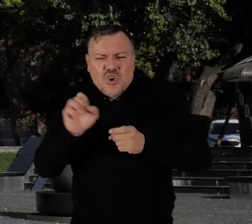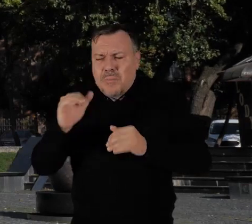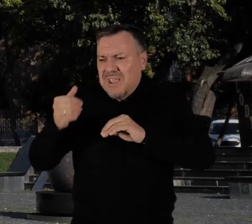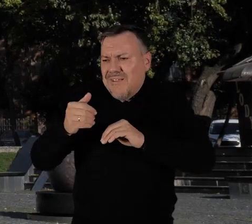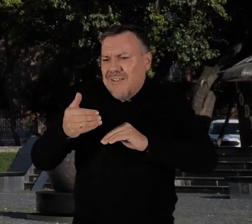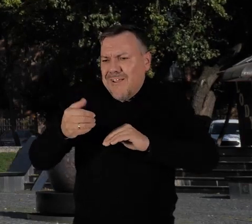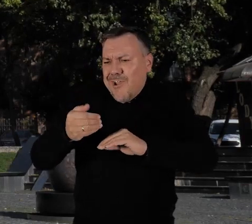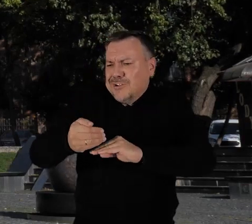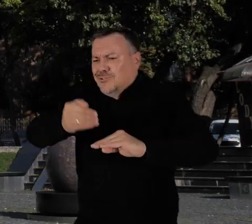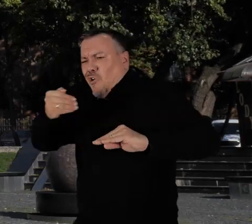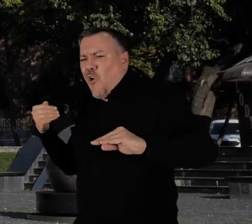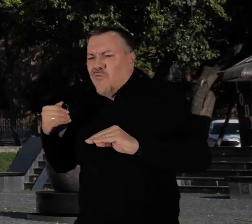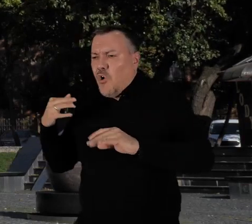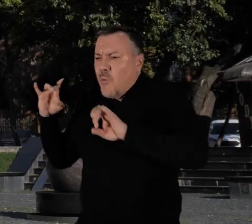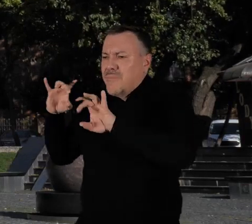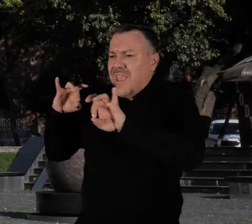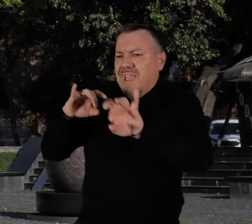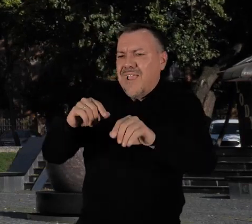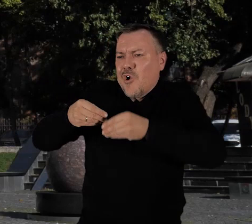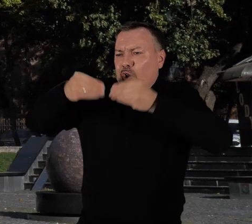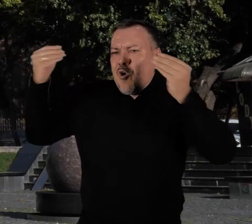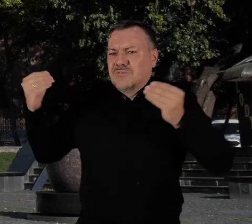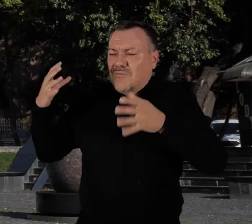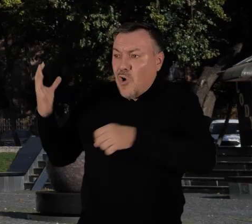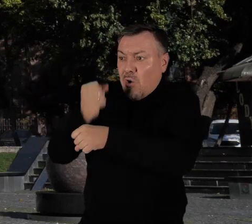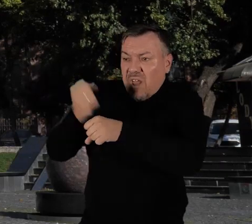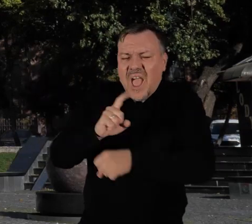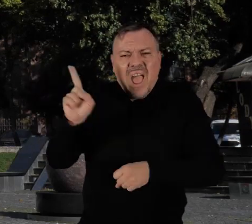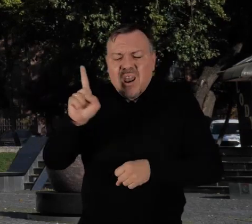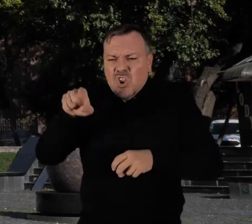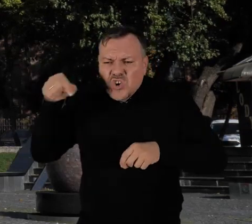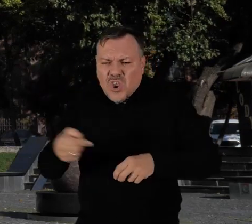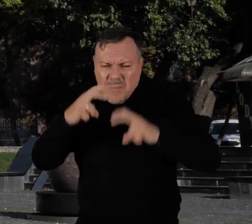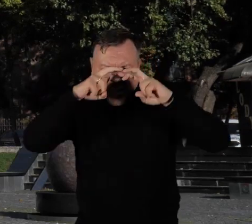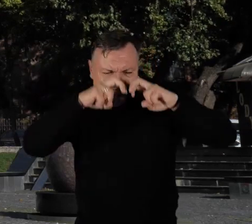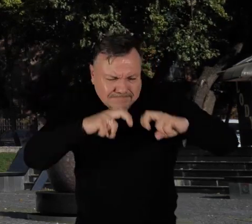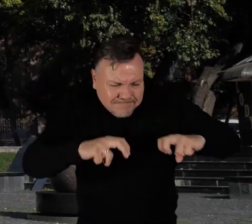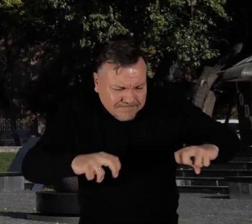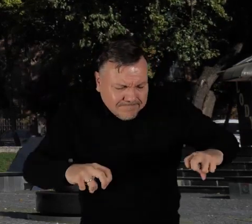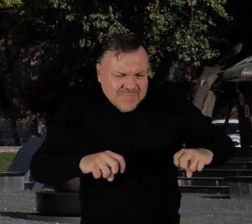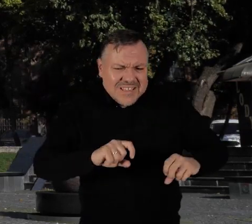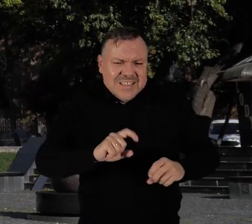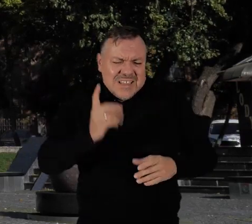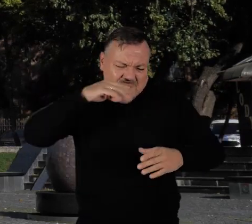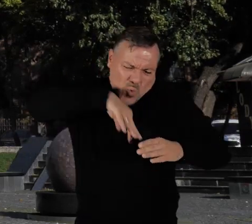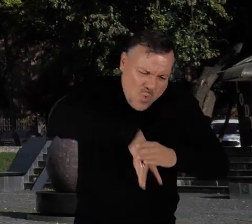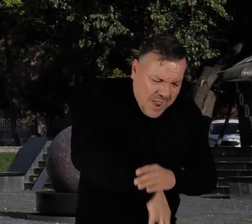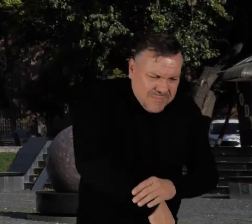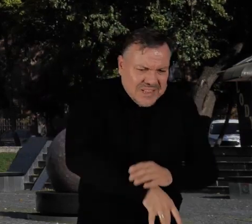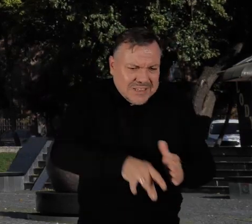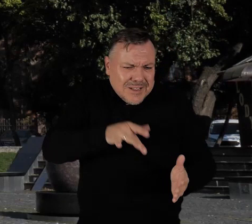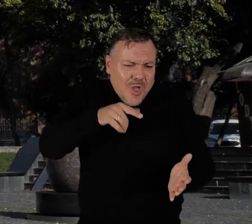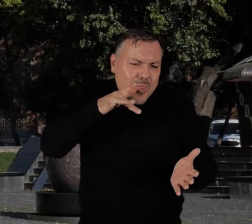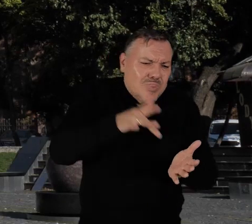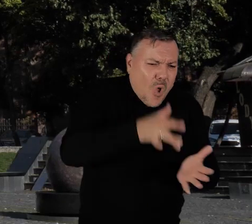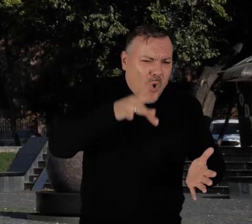cofnąć bieg rozwoju ludzkich osiągnięć, idzie o to, by sięgnąć głębiej, by dotknąć, przynajmniej aktem intuicji, tego,